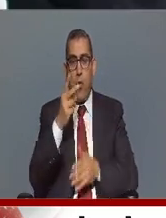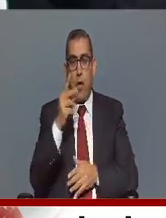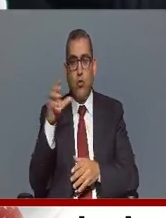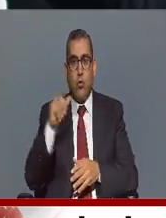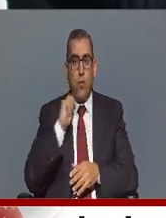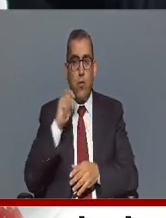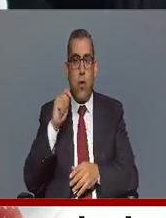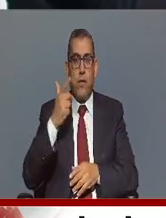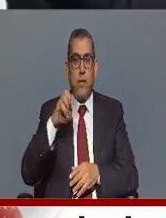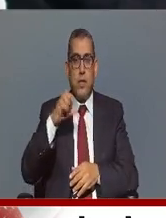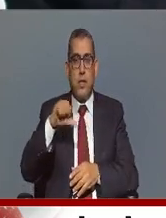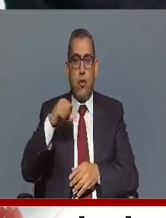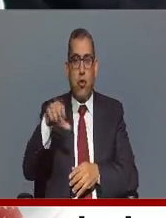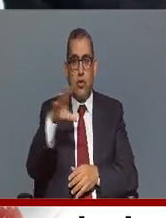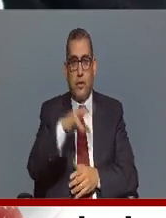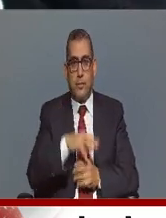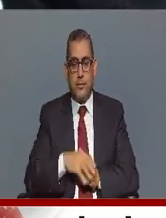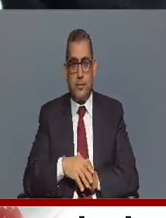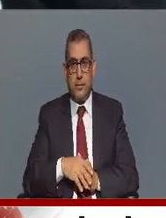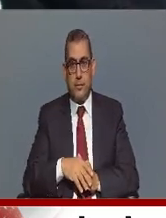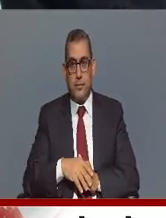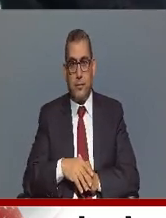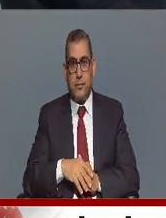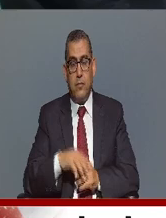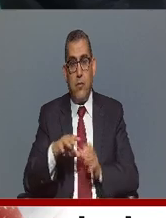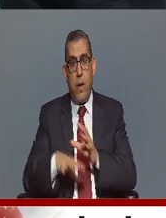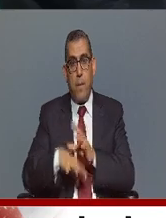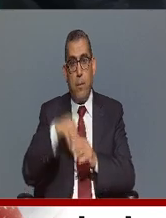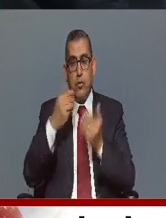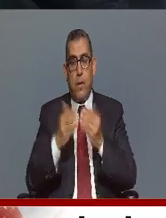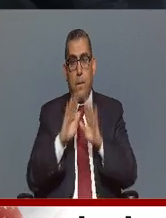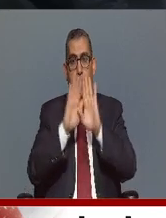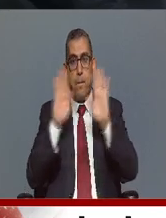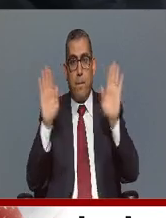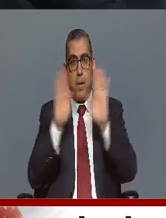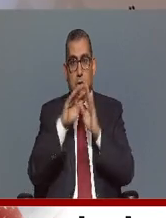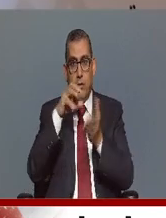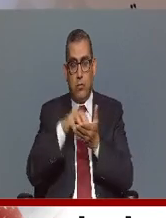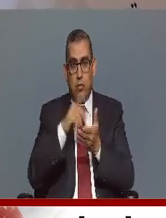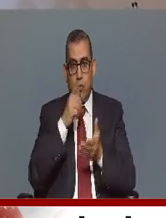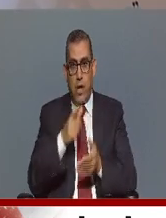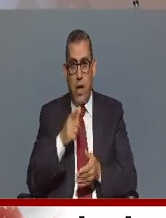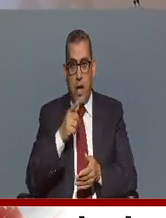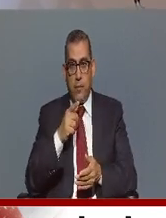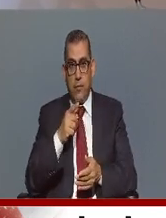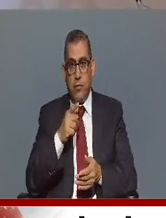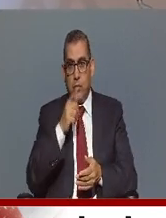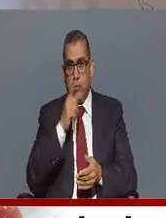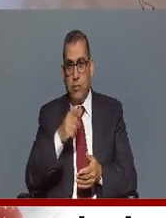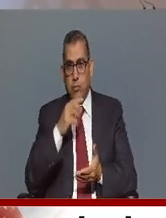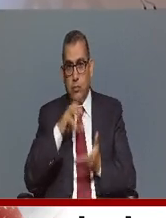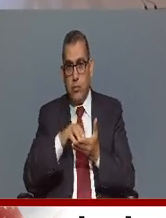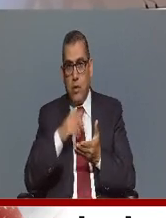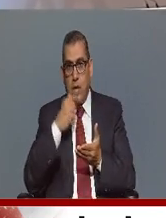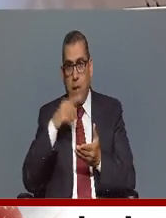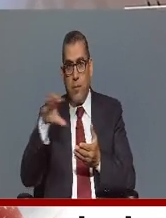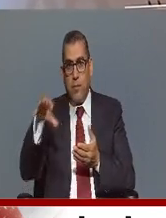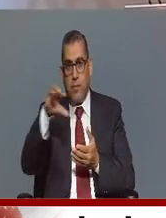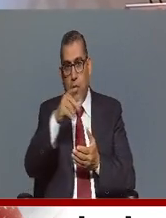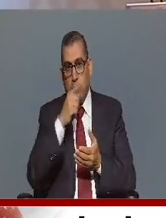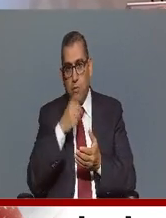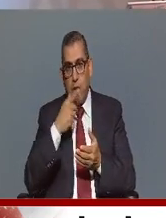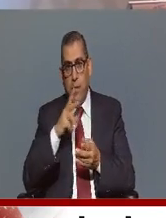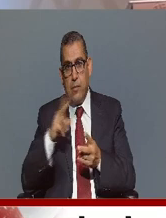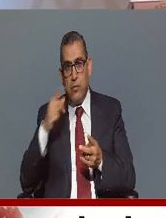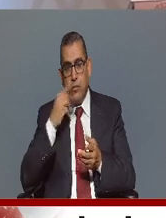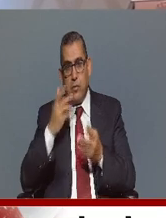محافظة. مشروع مسرح المواجهة والتجوال، قدم عروض 910 ليلة